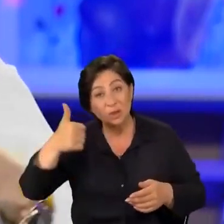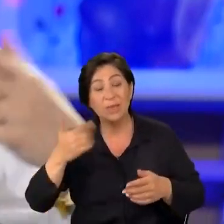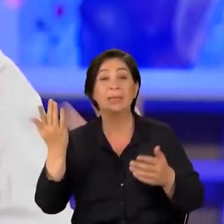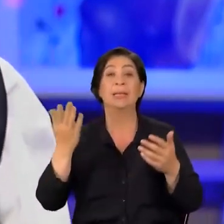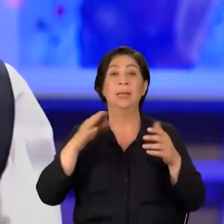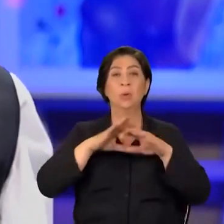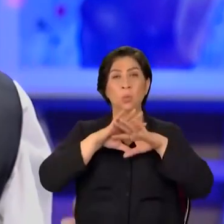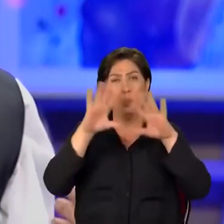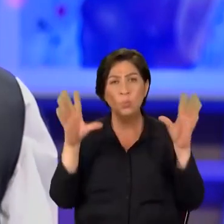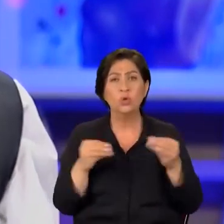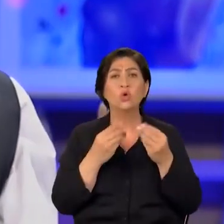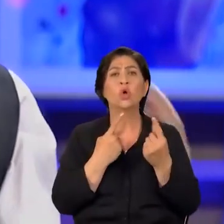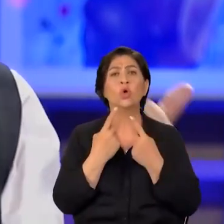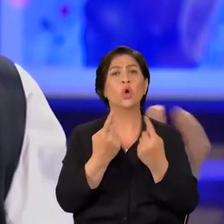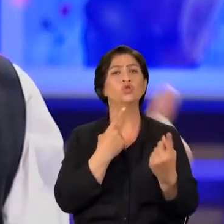Cumhurbaşkanı'na kadar bütün